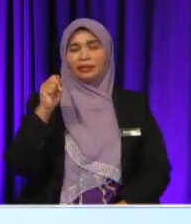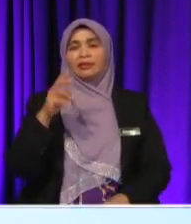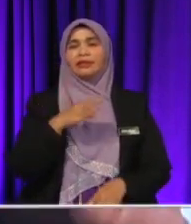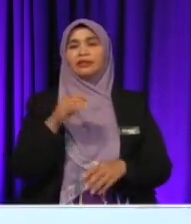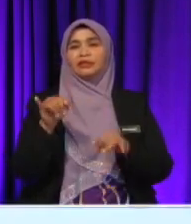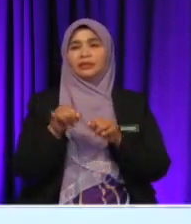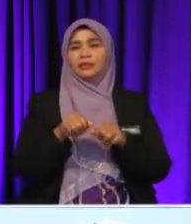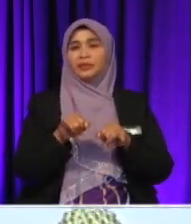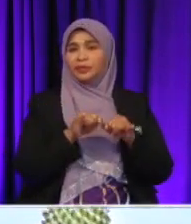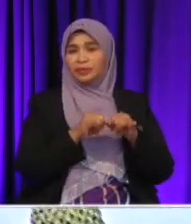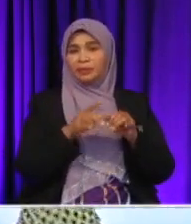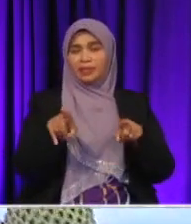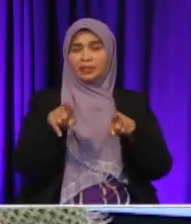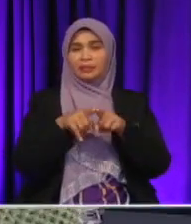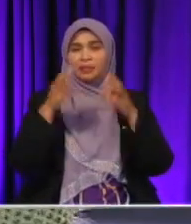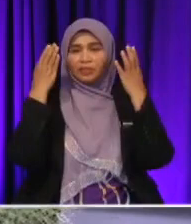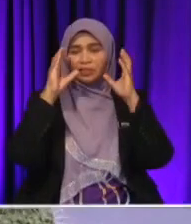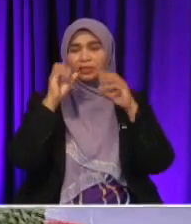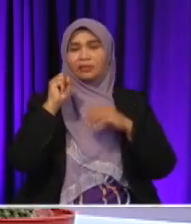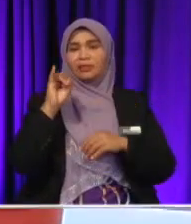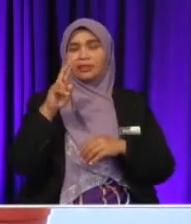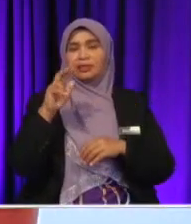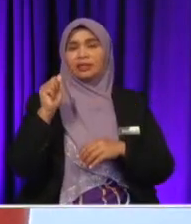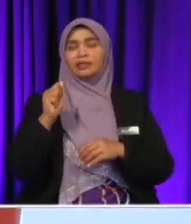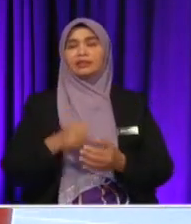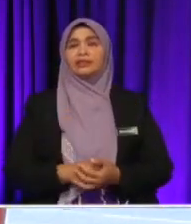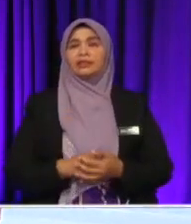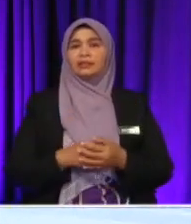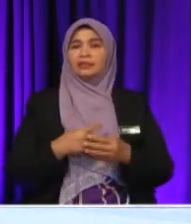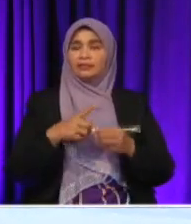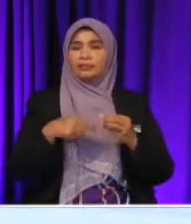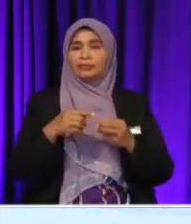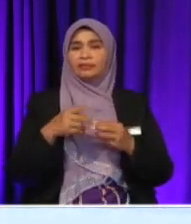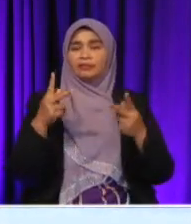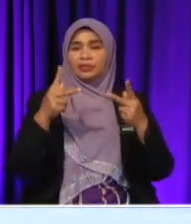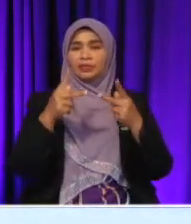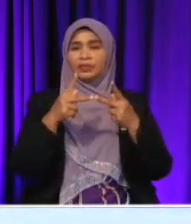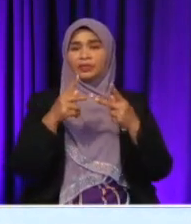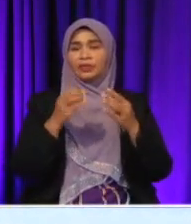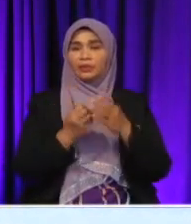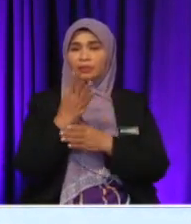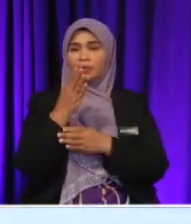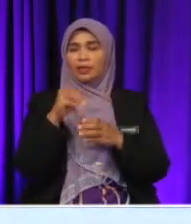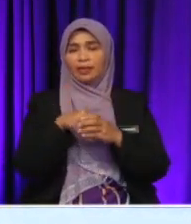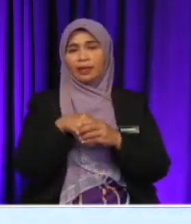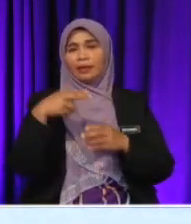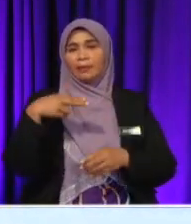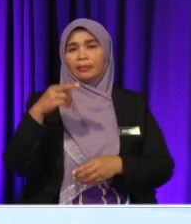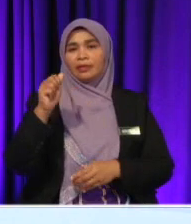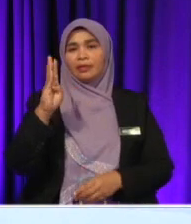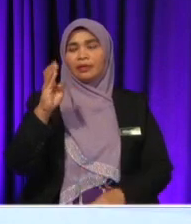disini Oke kita sudah belajar tentang biologi berkenaan dengan penyelesaian tumbuhan dalam habitat mereka Jadi